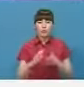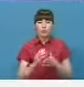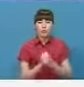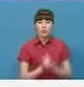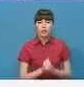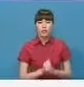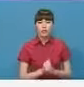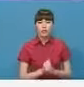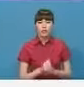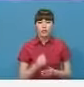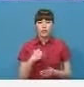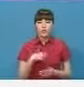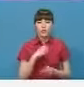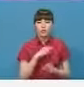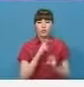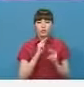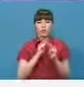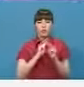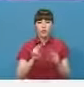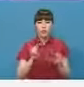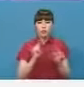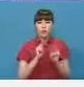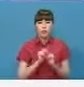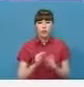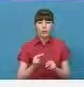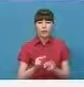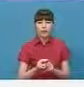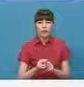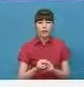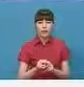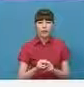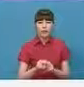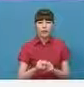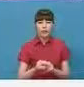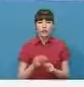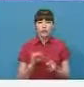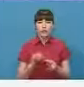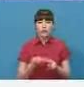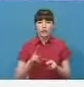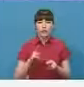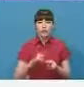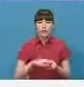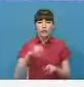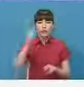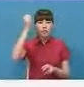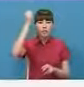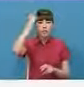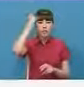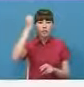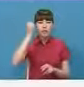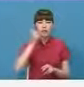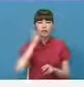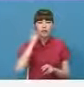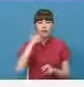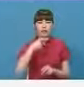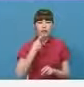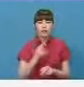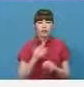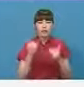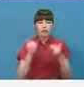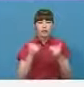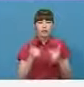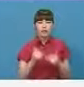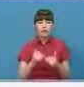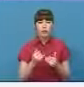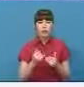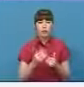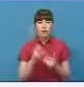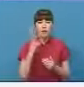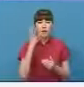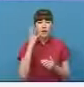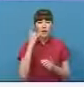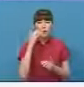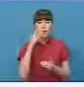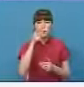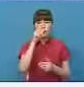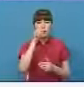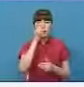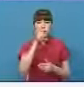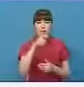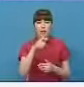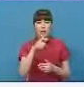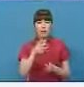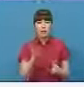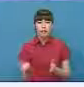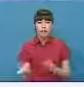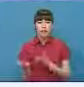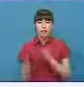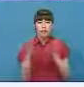апайыма өте қатты алғысымды білдірем. Бүгін мені Алматыдан, Болгариядан